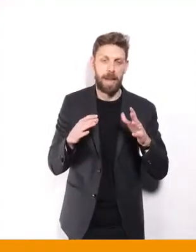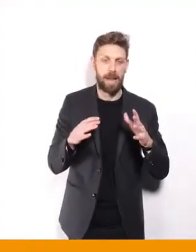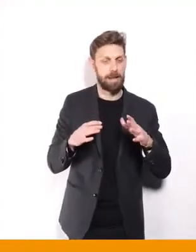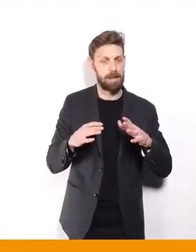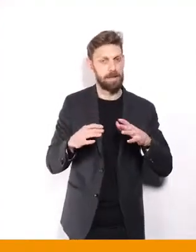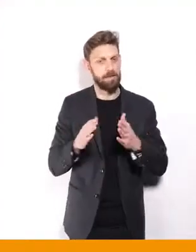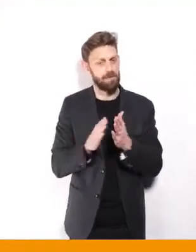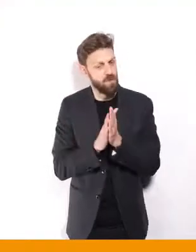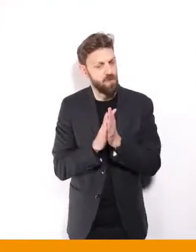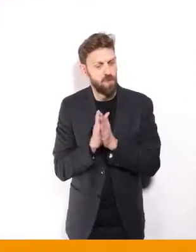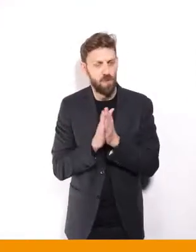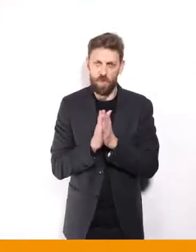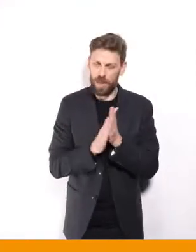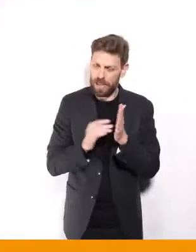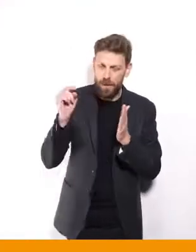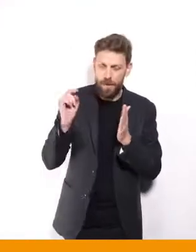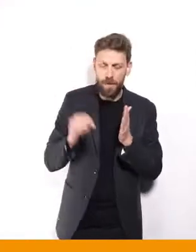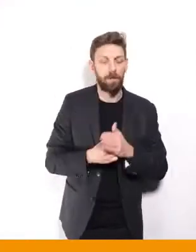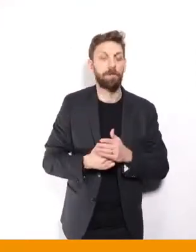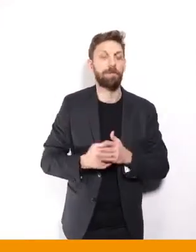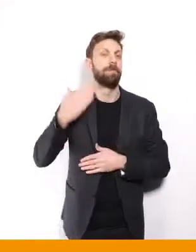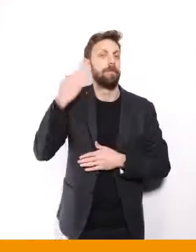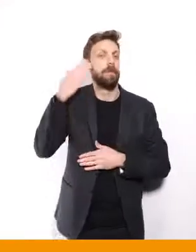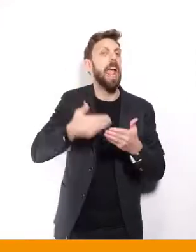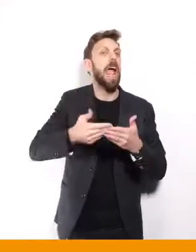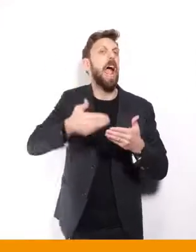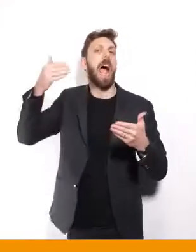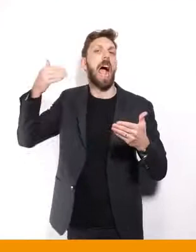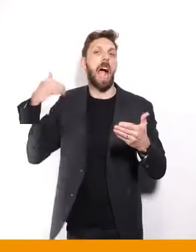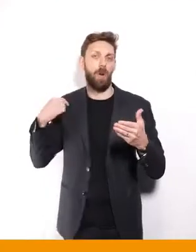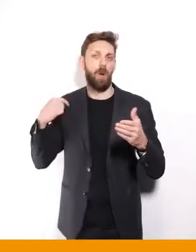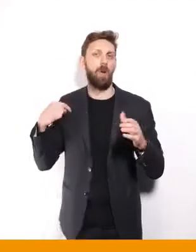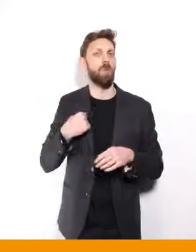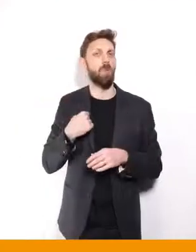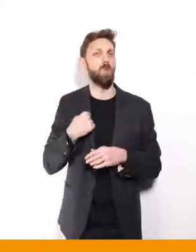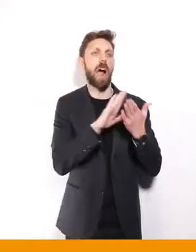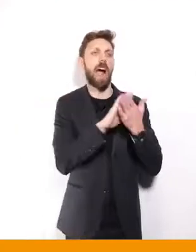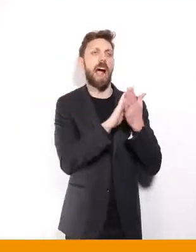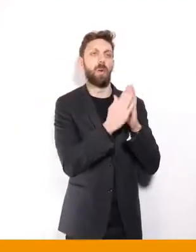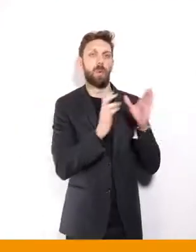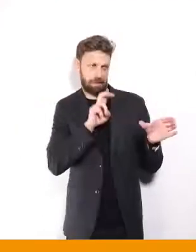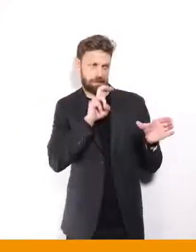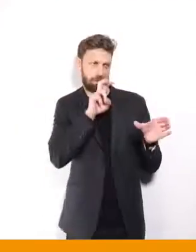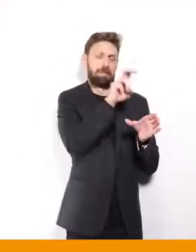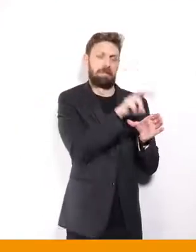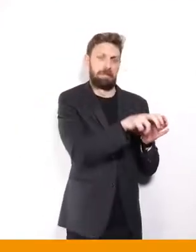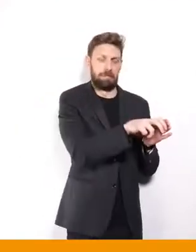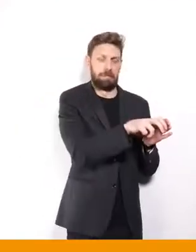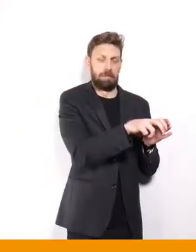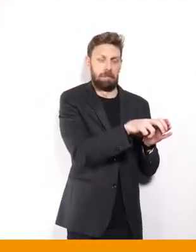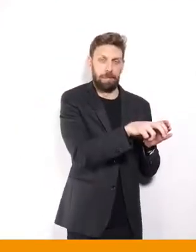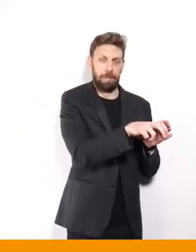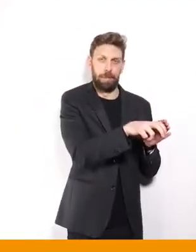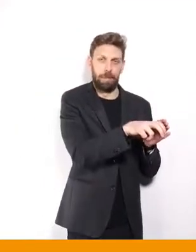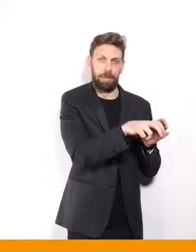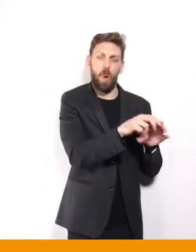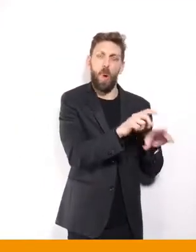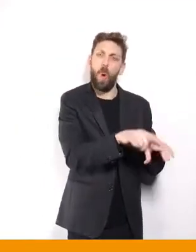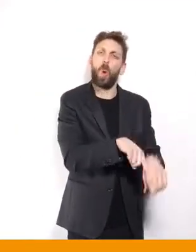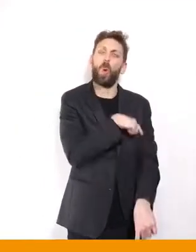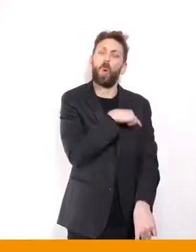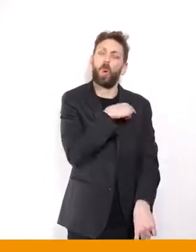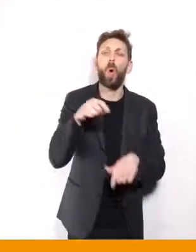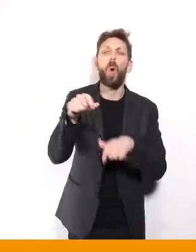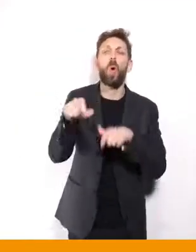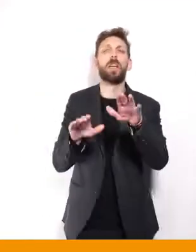savez, j'ai été pendant de longues années du côté des associations. Je sais ce que c'est que d'interpeller des candidates et des